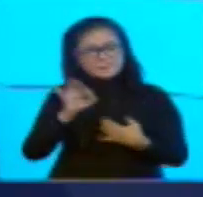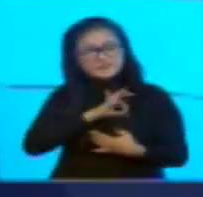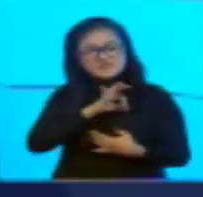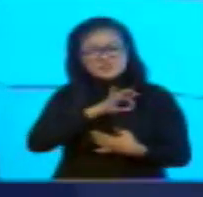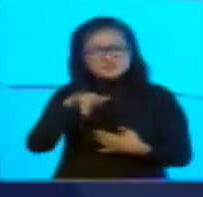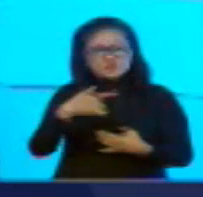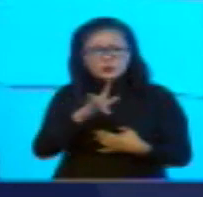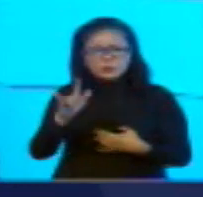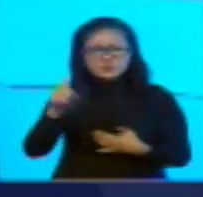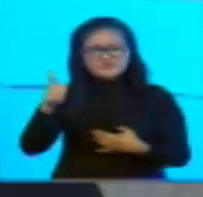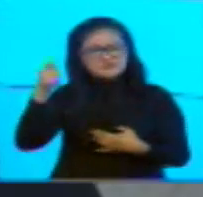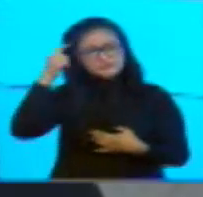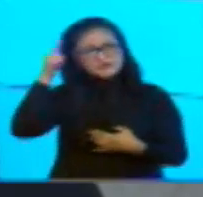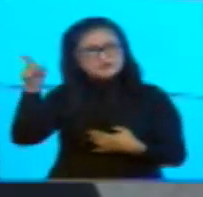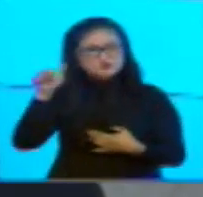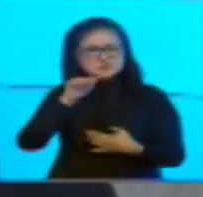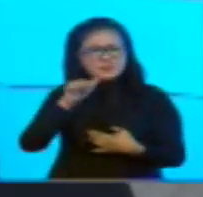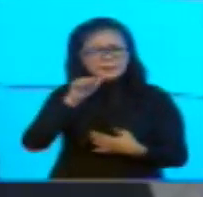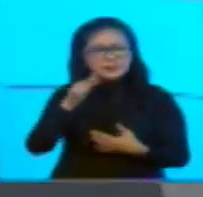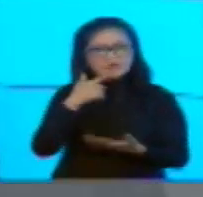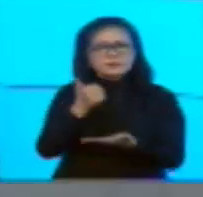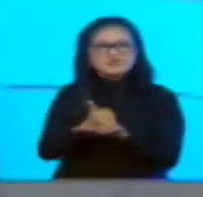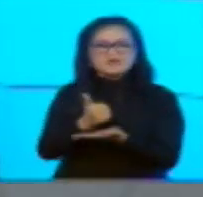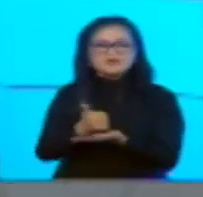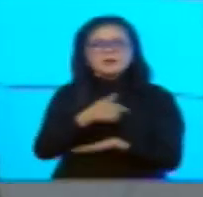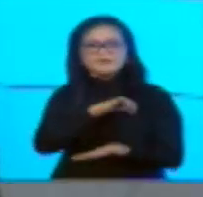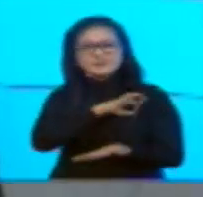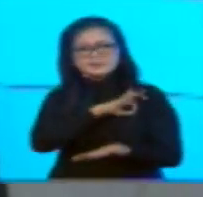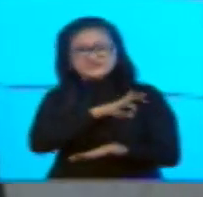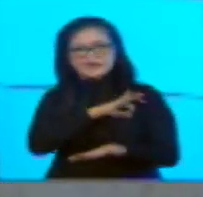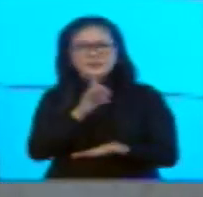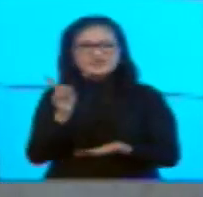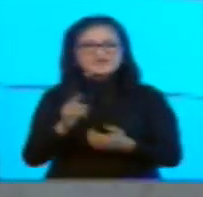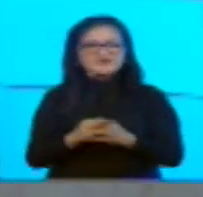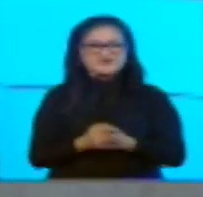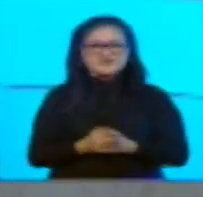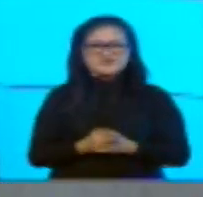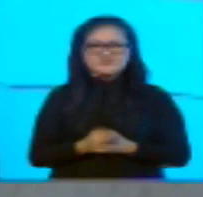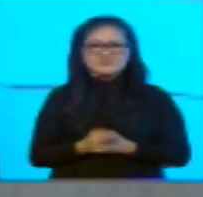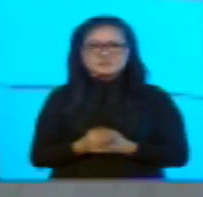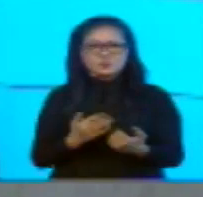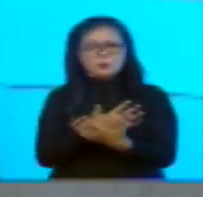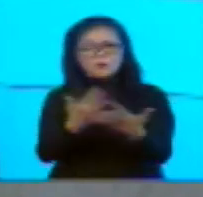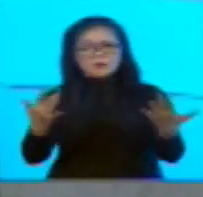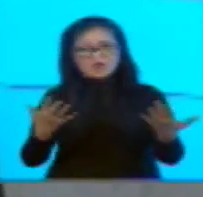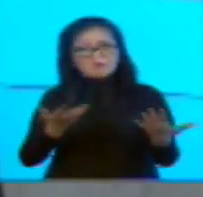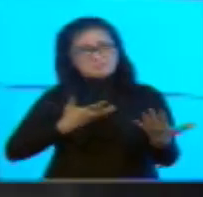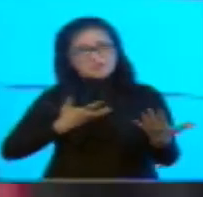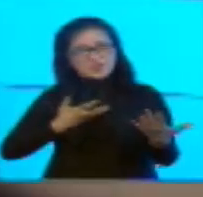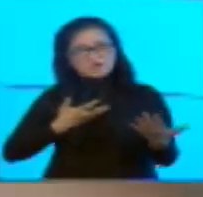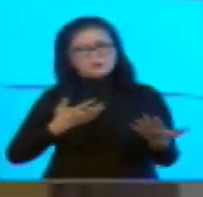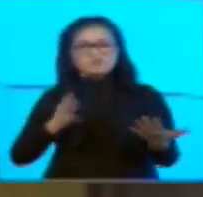kirain siapa, ternyata benar-benar Pak Presiden, nggak nyangka. Semua juga nggak ada yang mau kondisinya kayak begini, semua jadi serba susah.